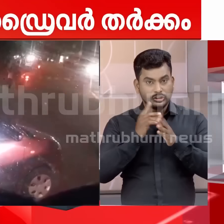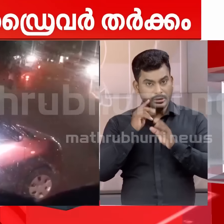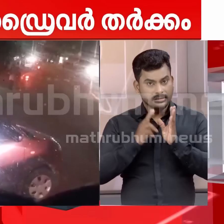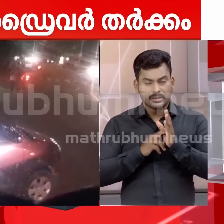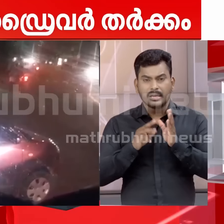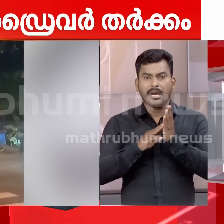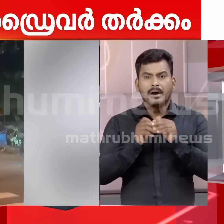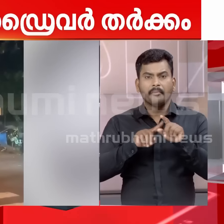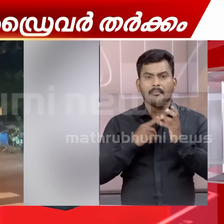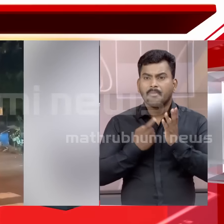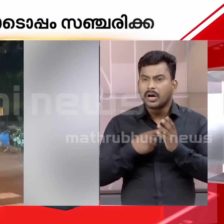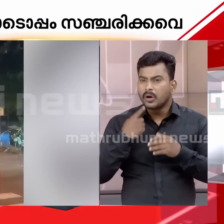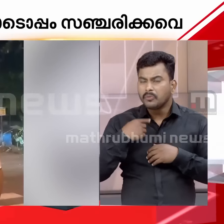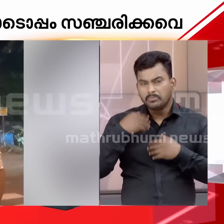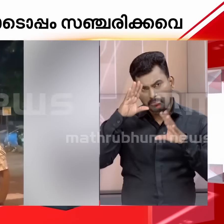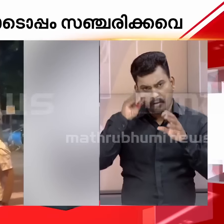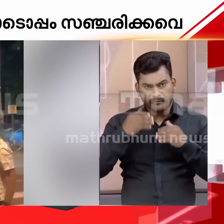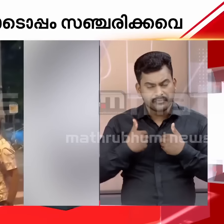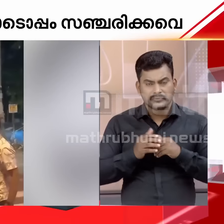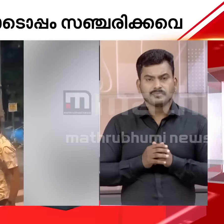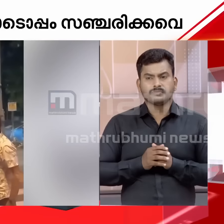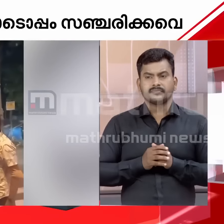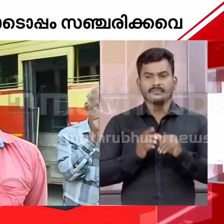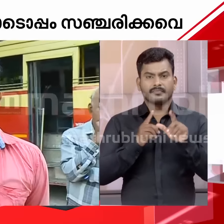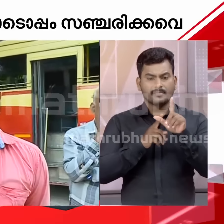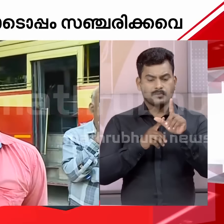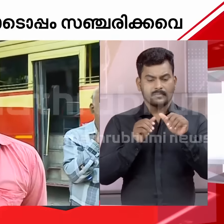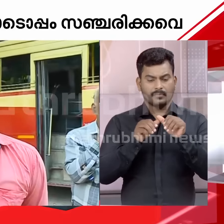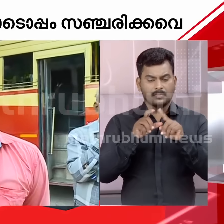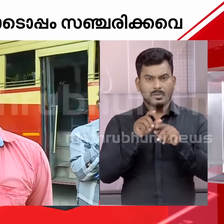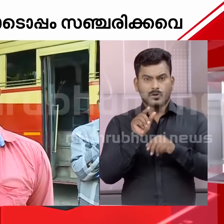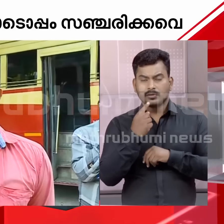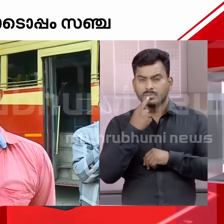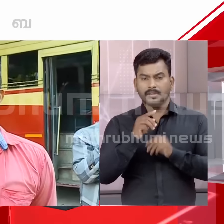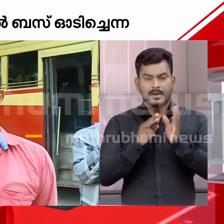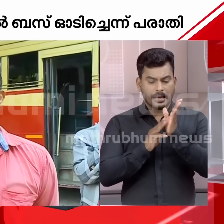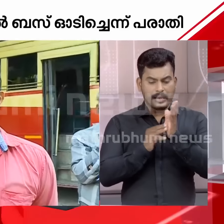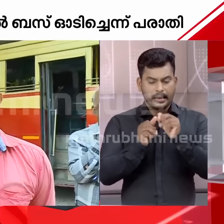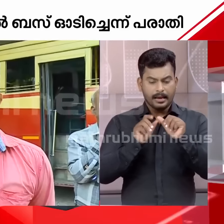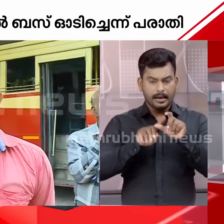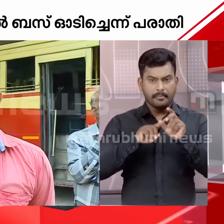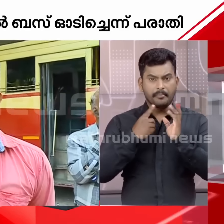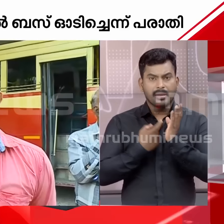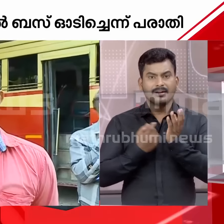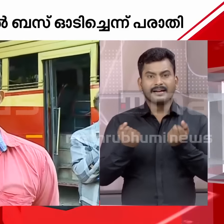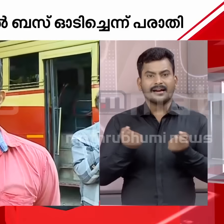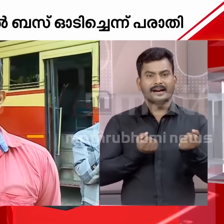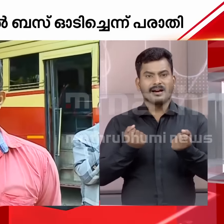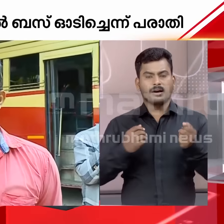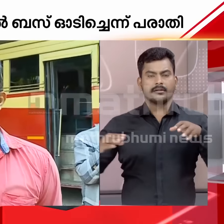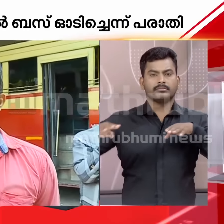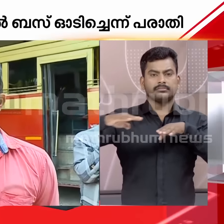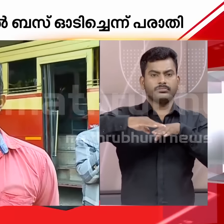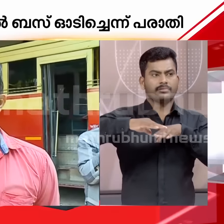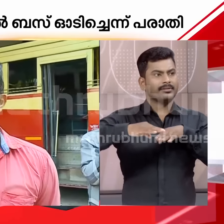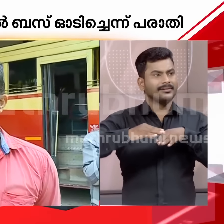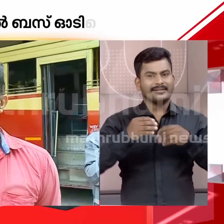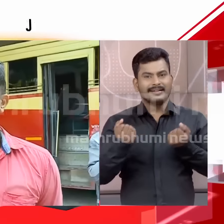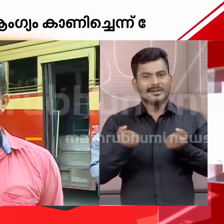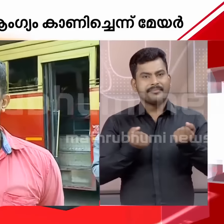അറിഞ്ഞിരുന്നില്ല, പരാതിയുമായി മുന്നോട്ട് പോകുമെന്നും യദു പറഞ്ഞു. ആളെ വെച്ച് മാഡത്തിന്റെ കാർ കൊണ്ടുവന്ന് കുറുകെ ഇട്ടിട്ട് എന്നെ ഡോറൊക്കെ വലിച്ചു